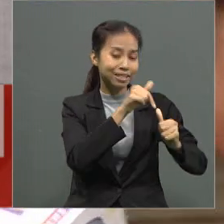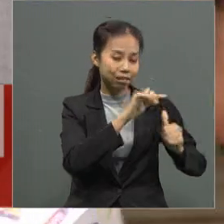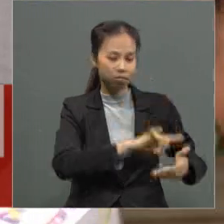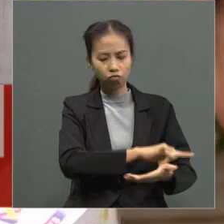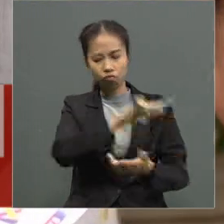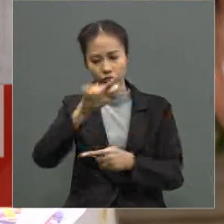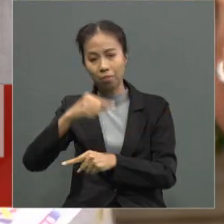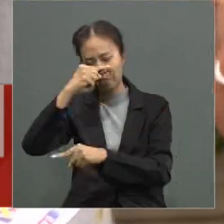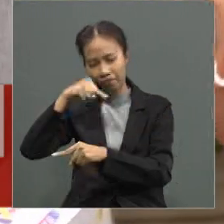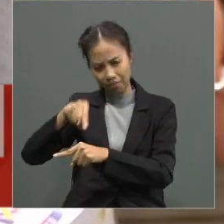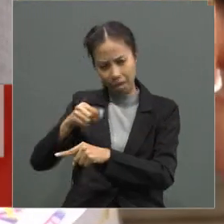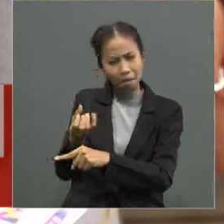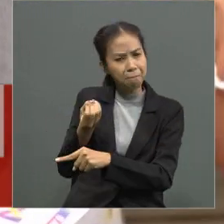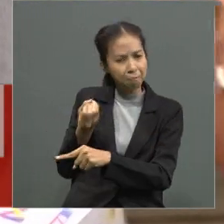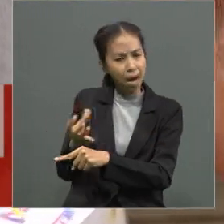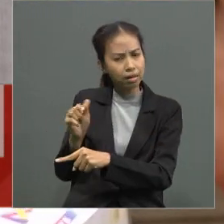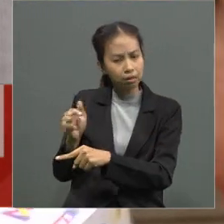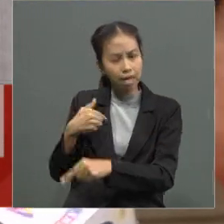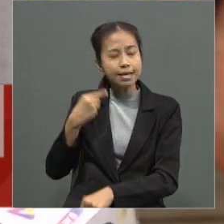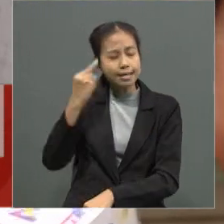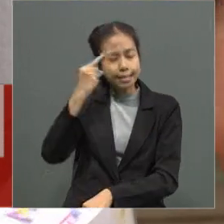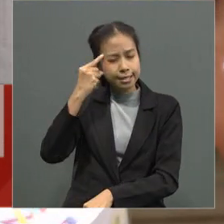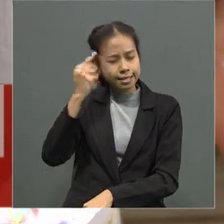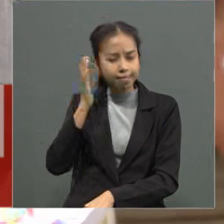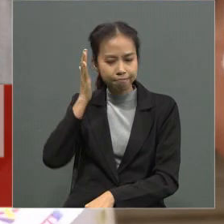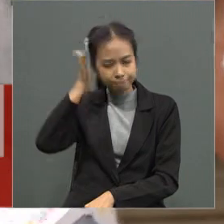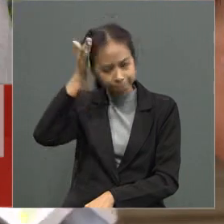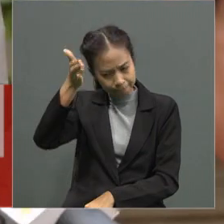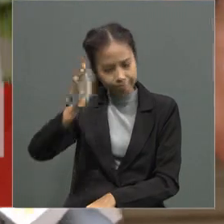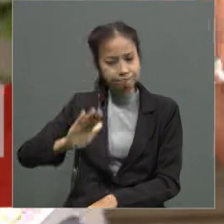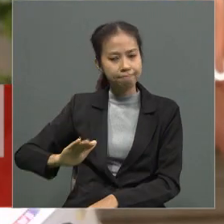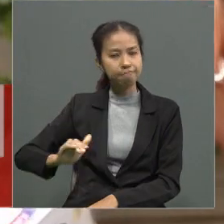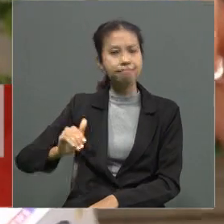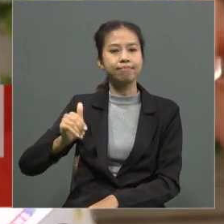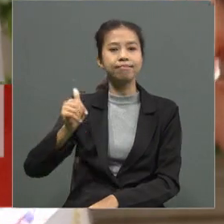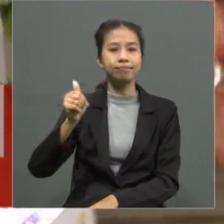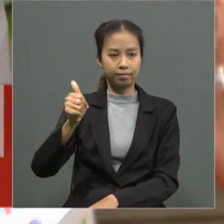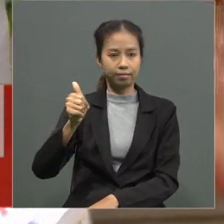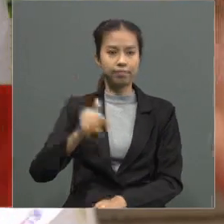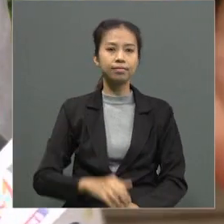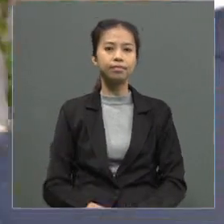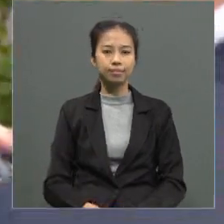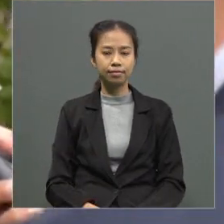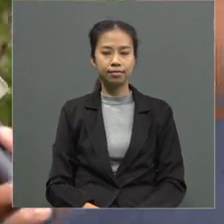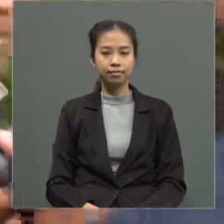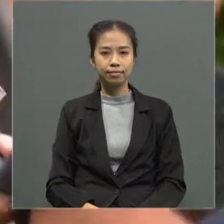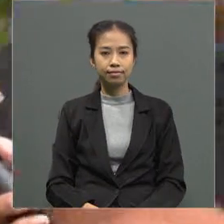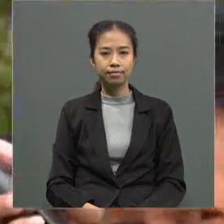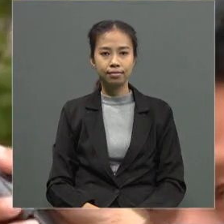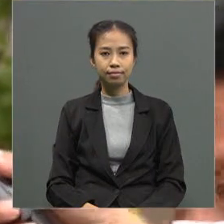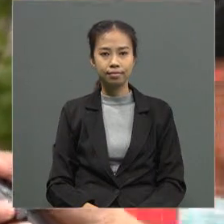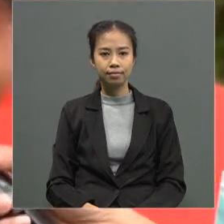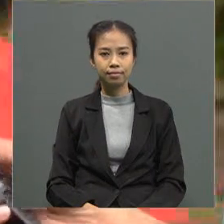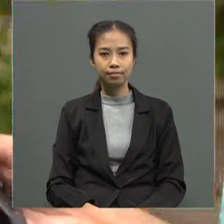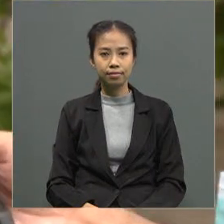เนี่ยมากขึ้นอย่างมีนัยยะสำคัญแล้วก็หวังว่าในอนาคตเนี่ยจะดีขึ้นเรื่อยๆนะคะครับ